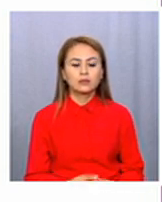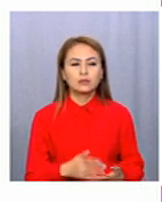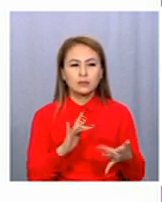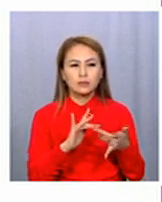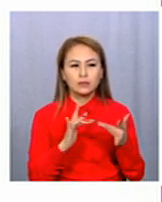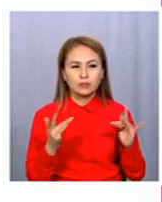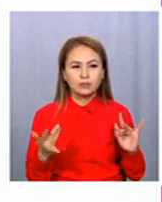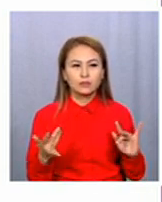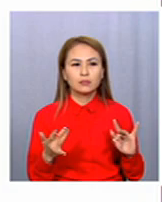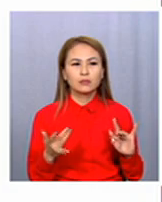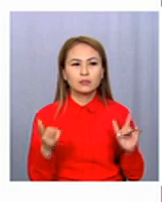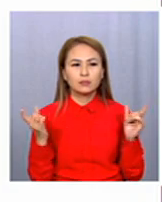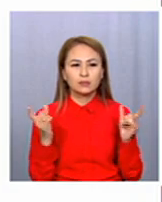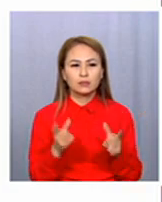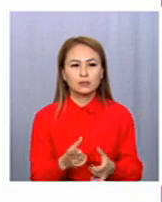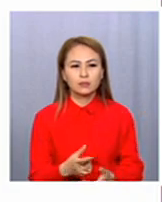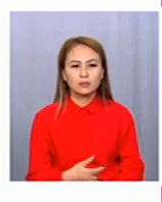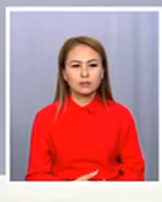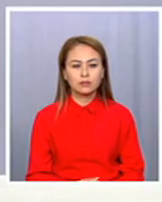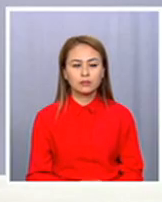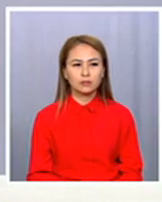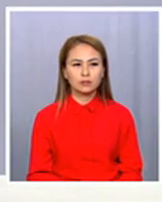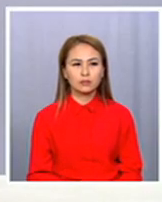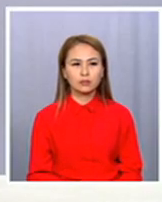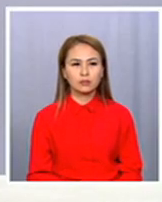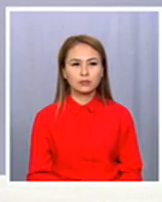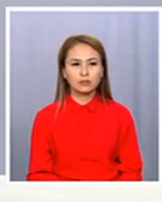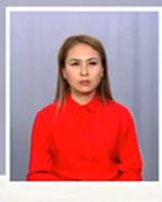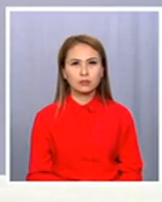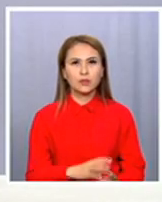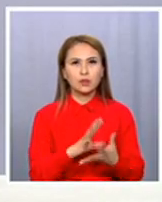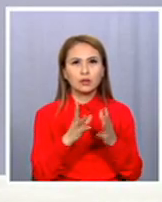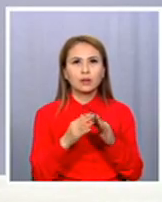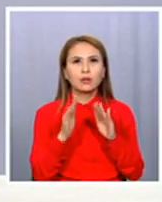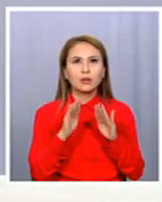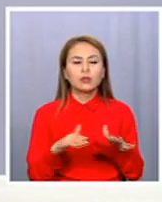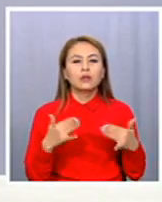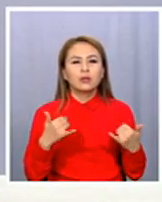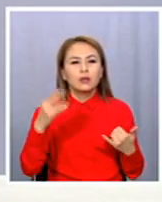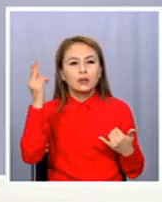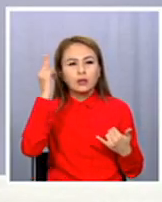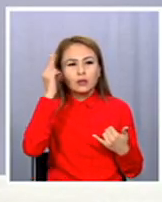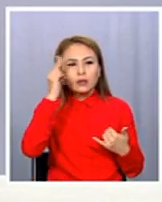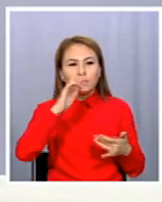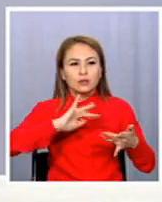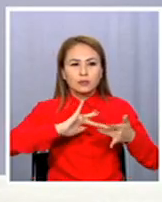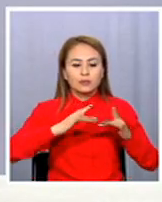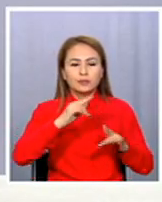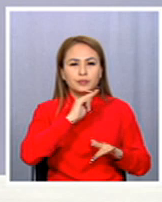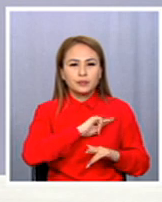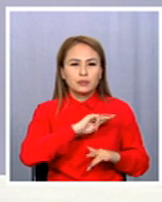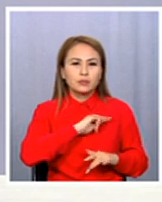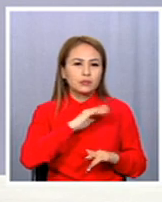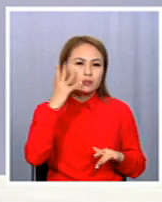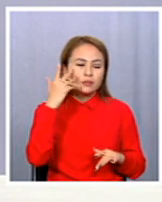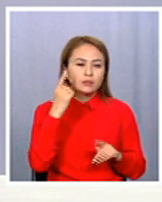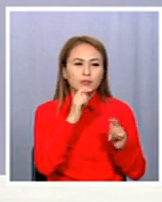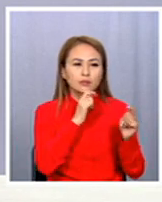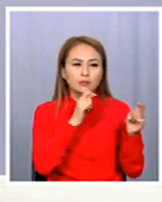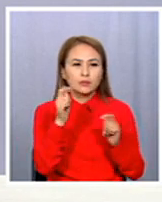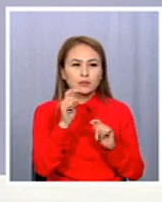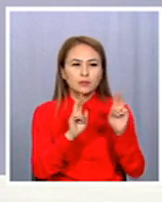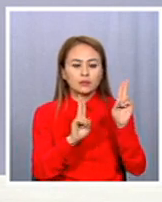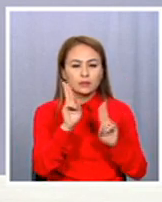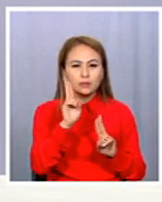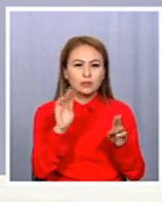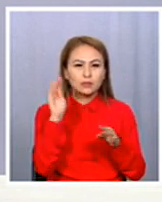әлеуметтік желіні шектен тыс қолдану. Сонымен балалар, біз бүгінгі сабақта интернетпен жұмыс барысындағы қауіпсіздік ережелерін